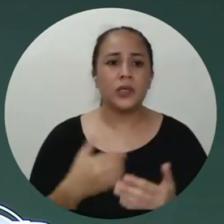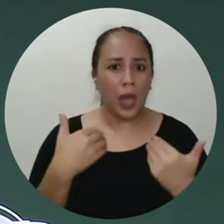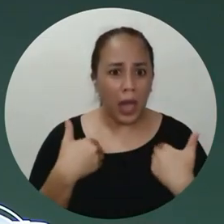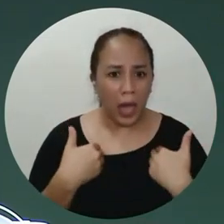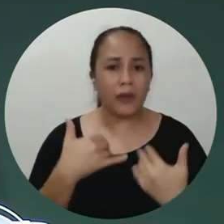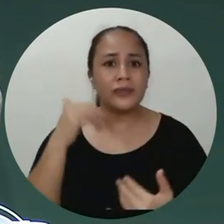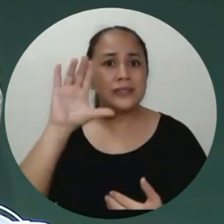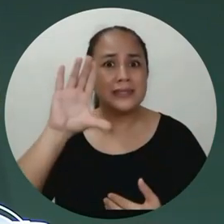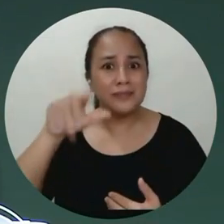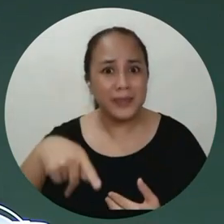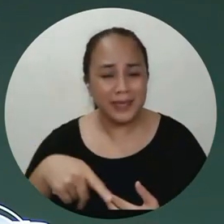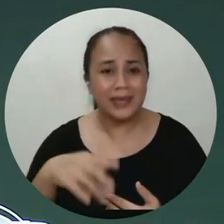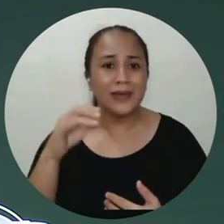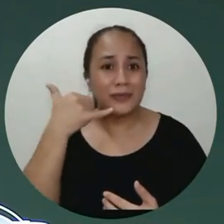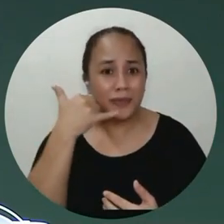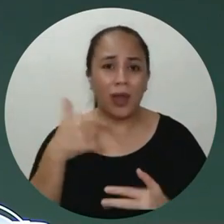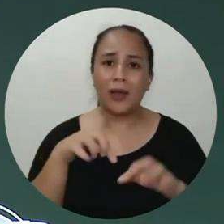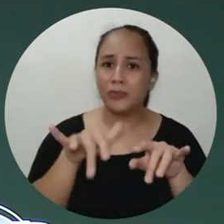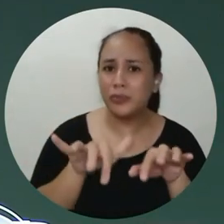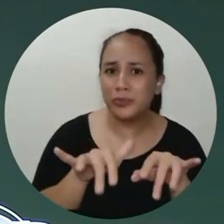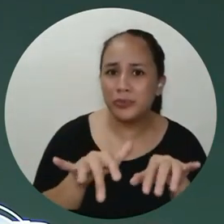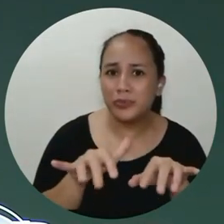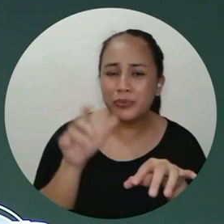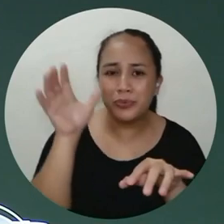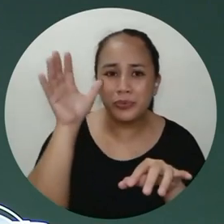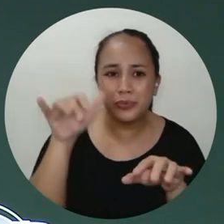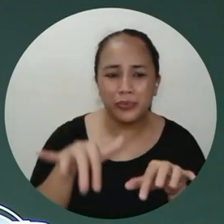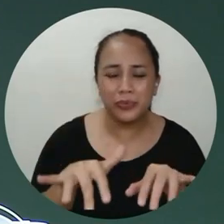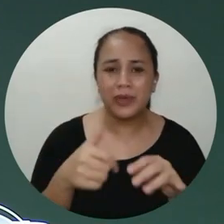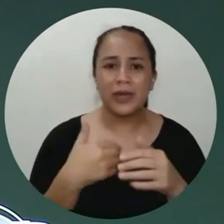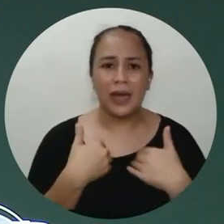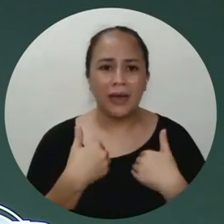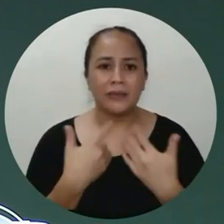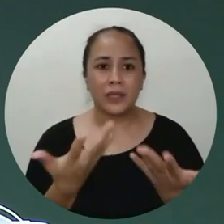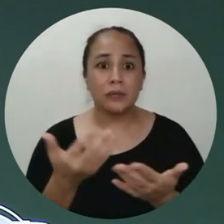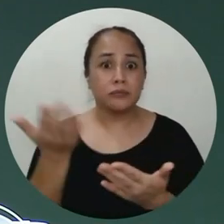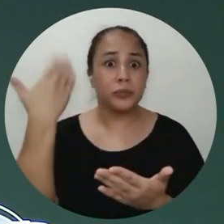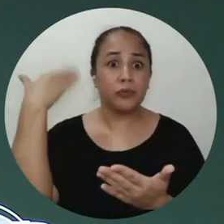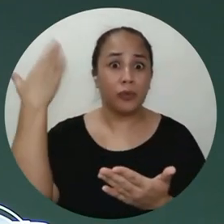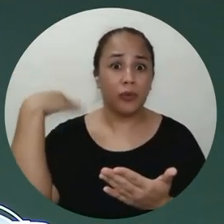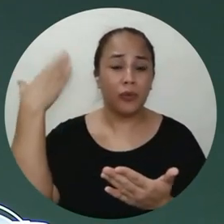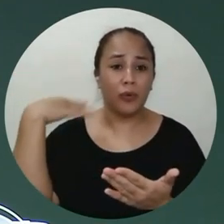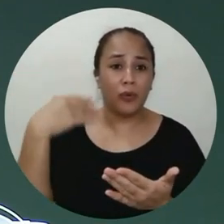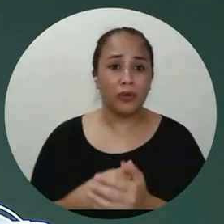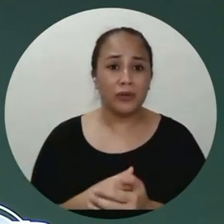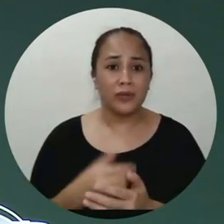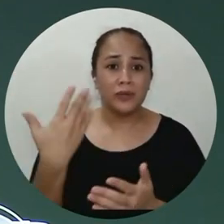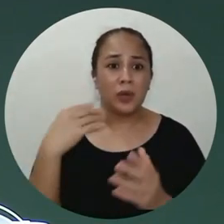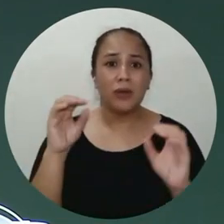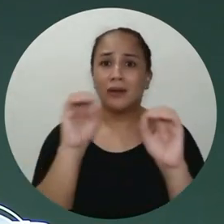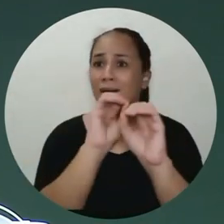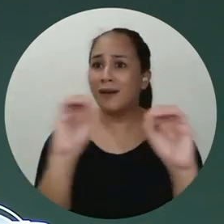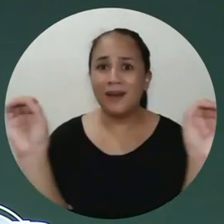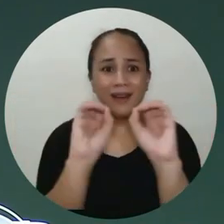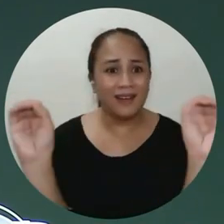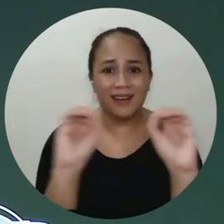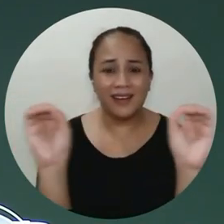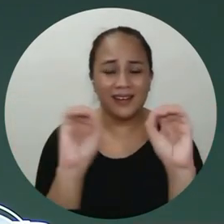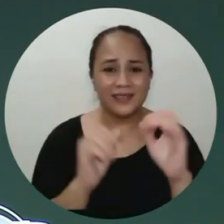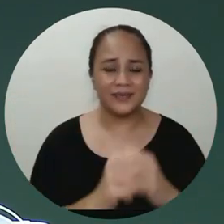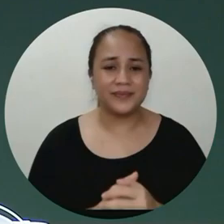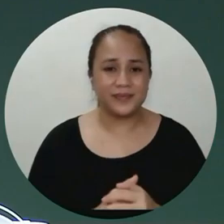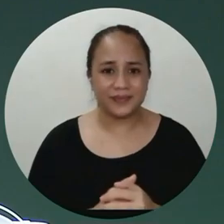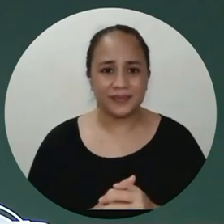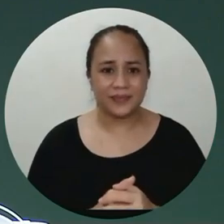컴퓨터 있잖아요. You have computers. 여러분 그때는 아무것도 없어요. During those period, during that time, they had nothing. 고기 잡던 어부들이에요. They